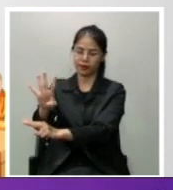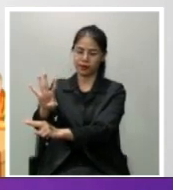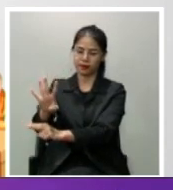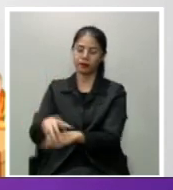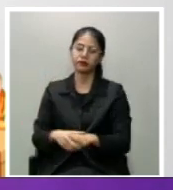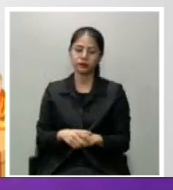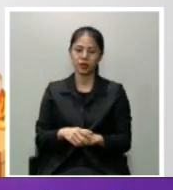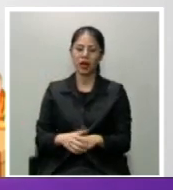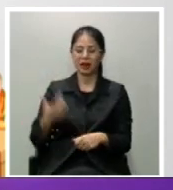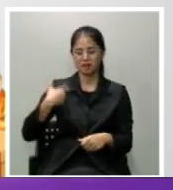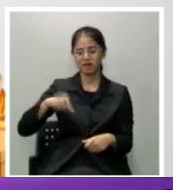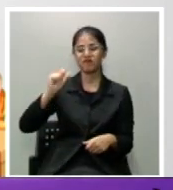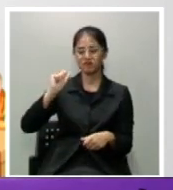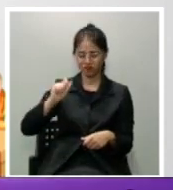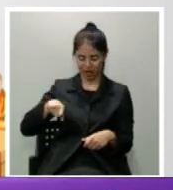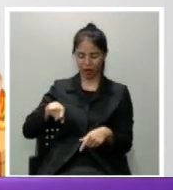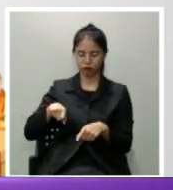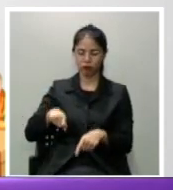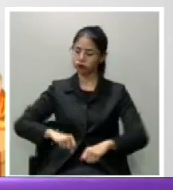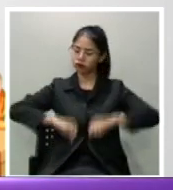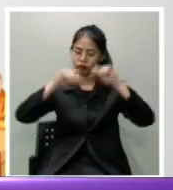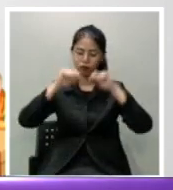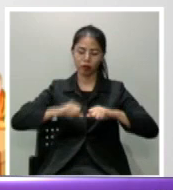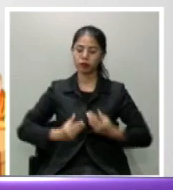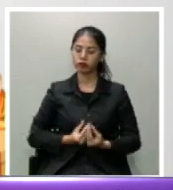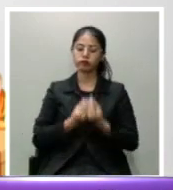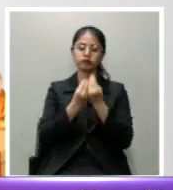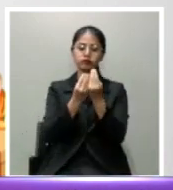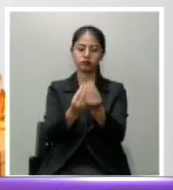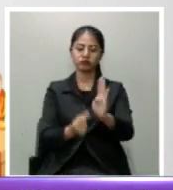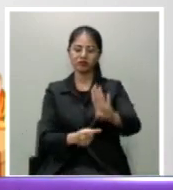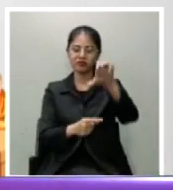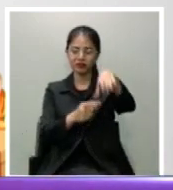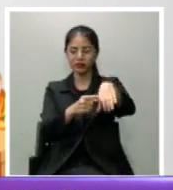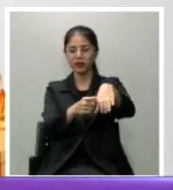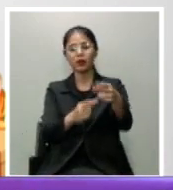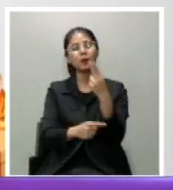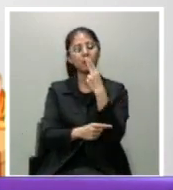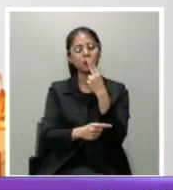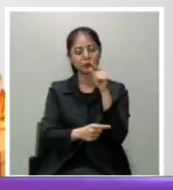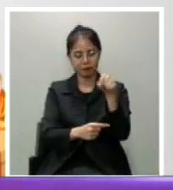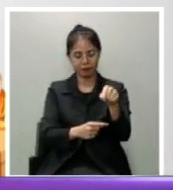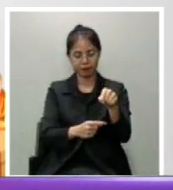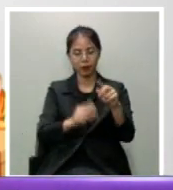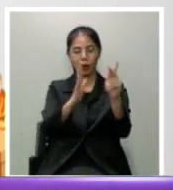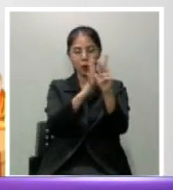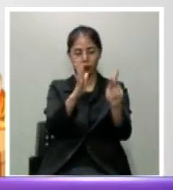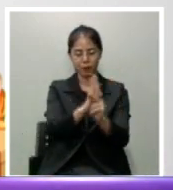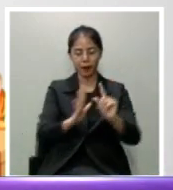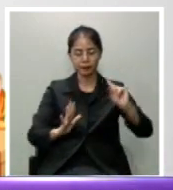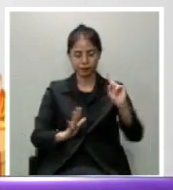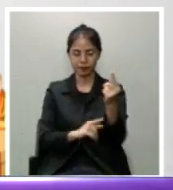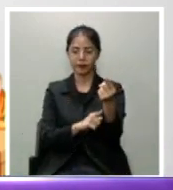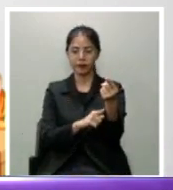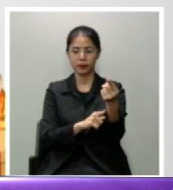ตุนี้ศาลอาญาจึงตัดสินวันศุกร์นี้ว่าฟิลิปมอริสนั้นโดยเหตุของกฎหมายใหม่ได้เอา